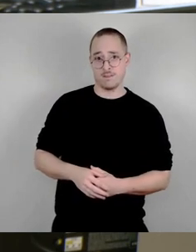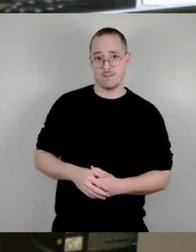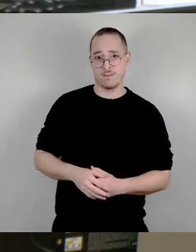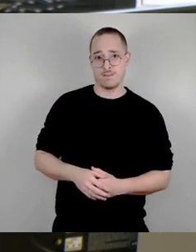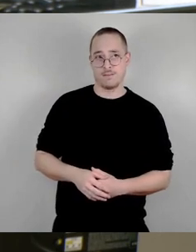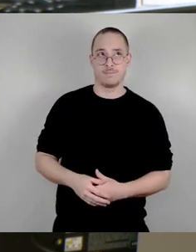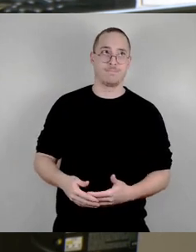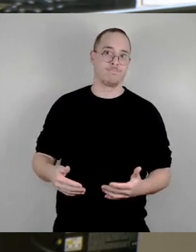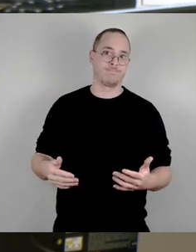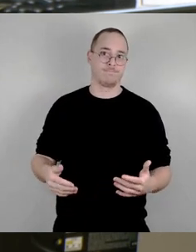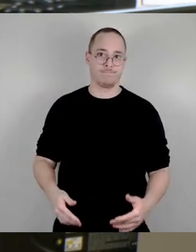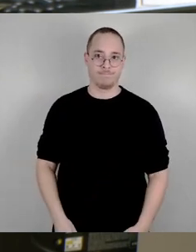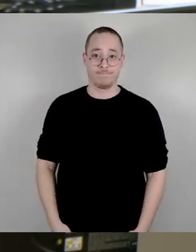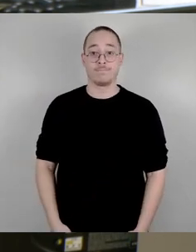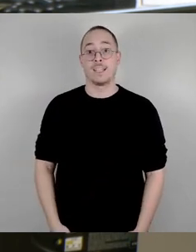So.